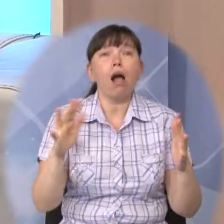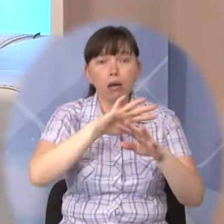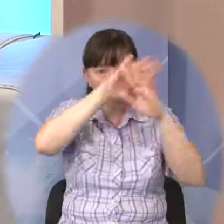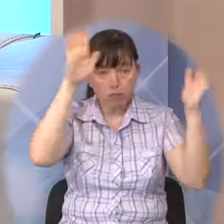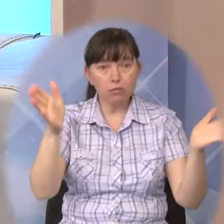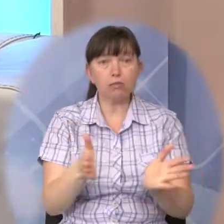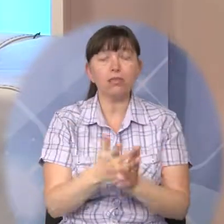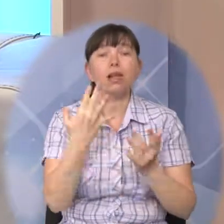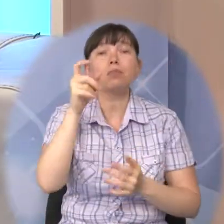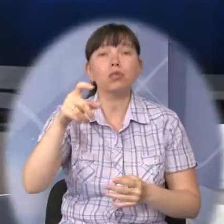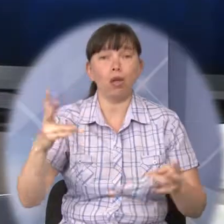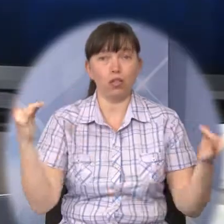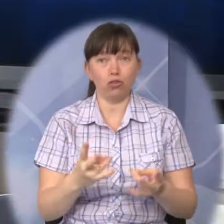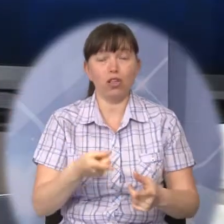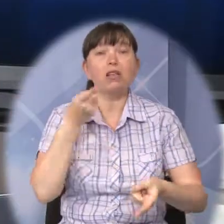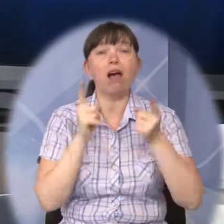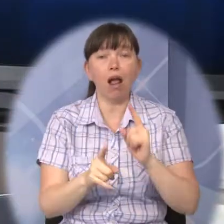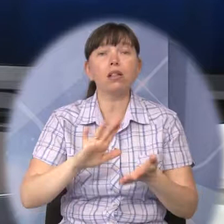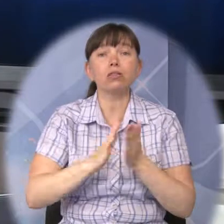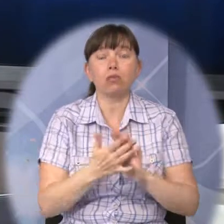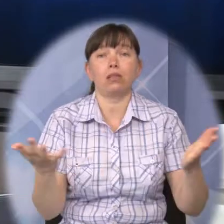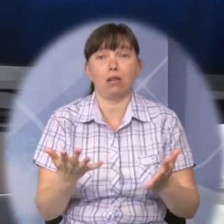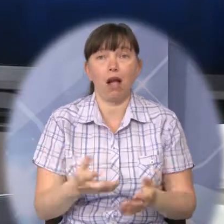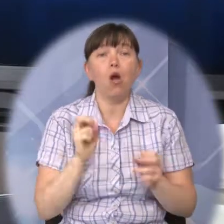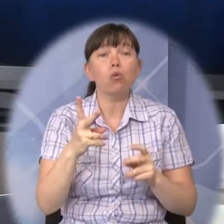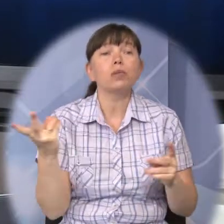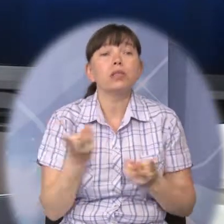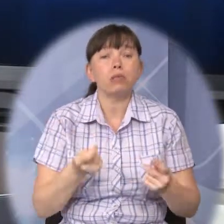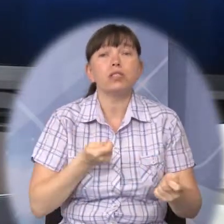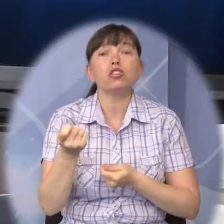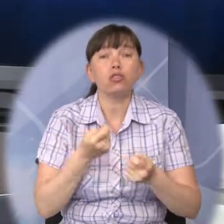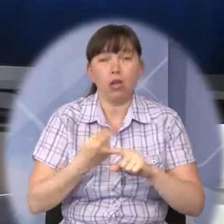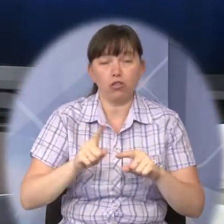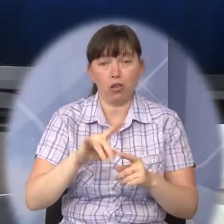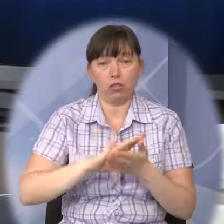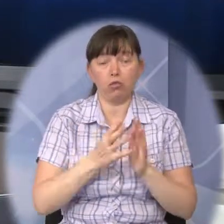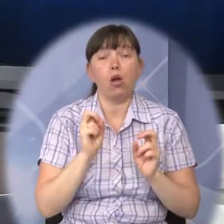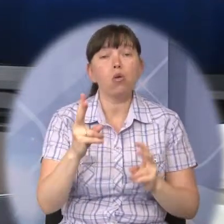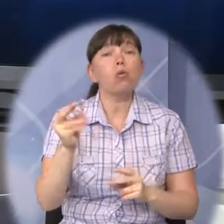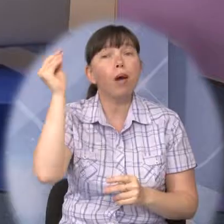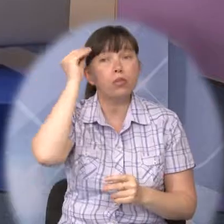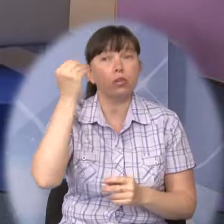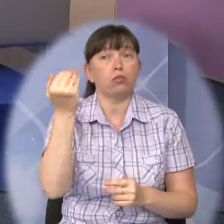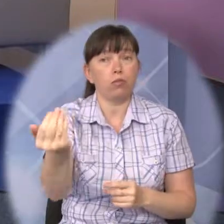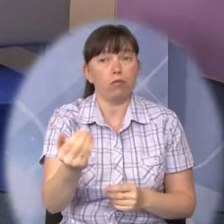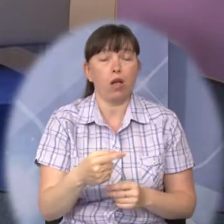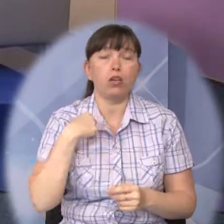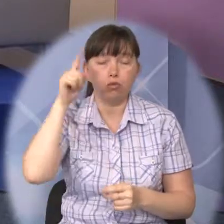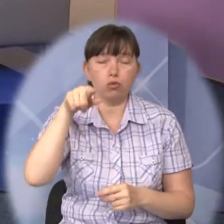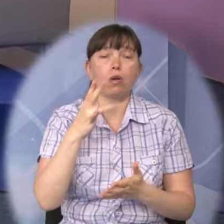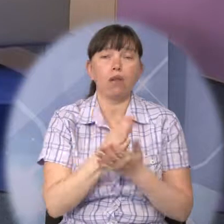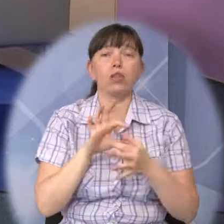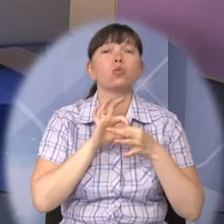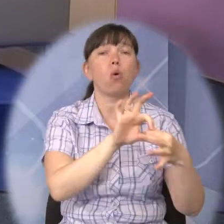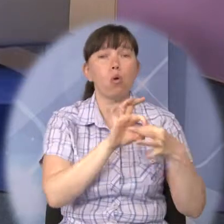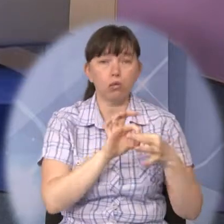este peizajul fără statistică, real, nu știi cum se gestionează situația. Cum apreciați dumneavoastră, știu că țineți un